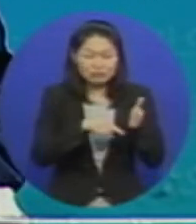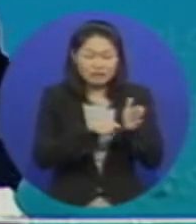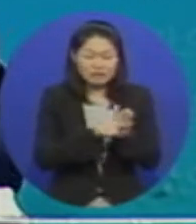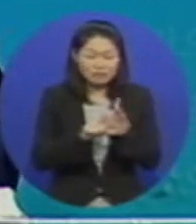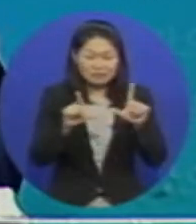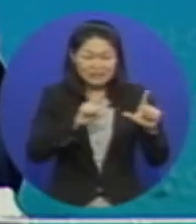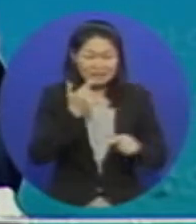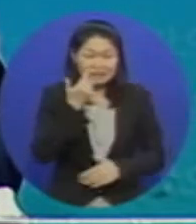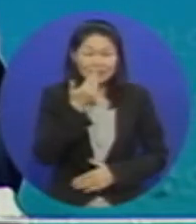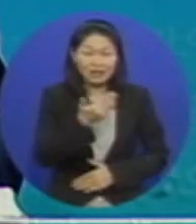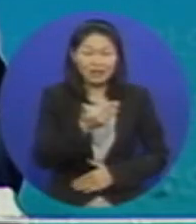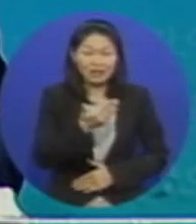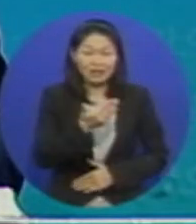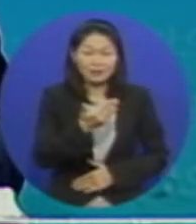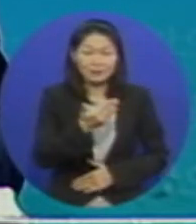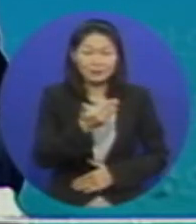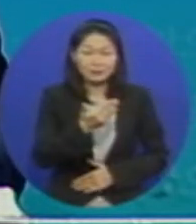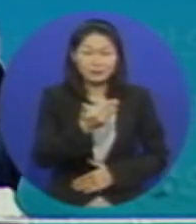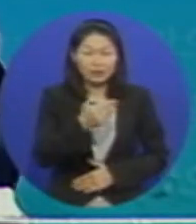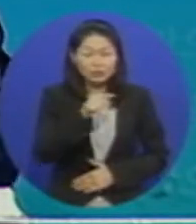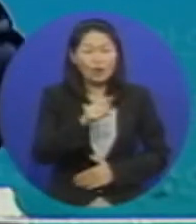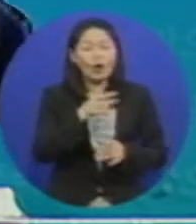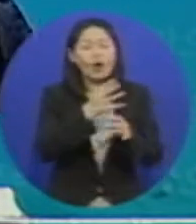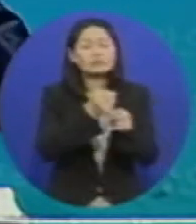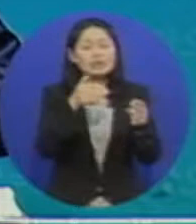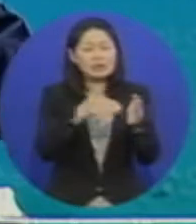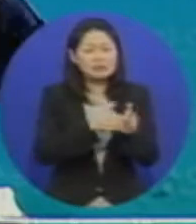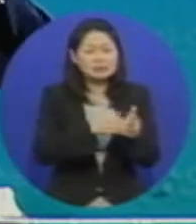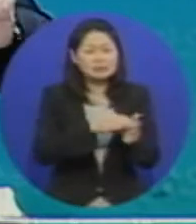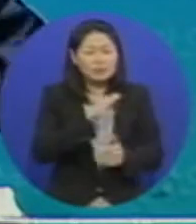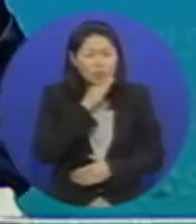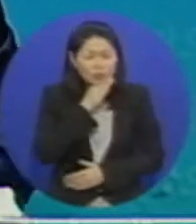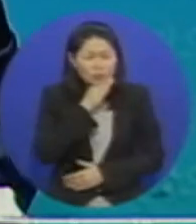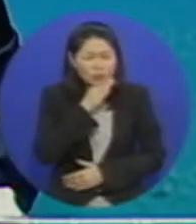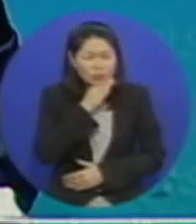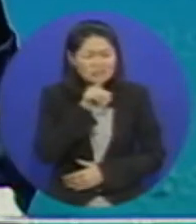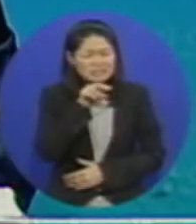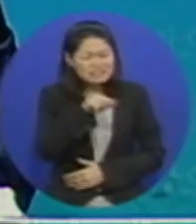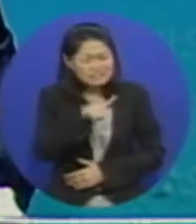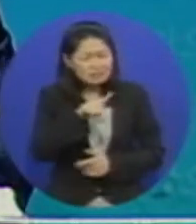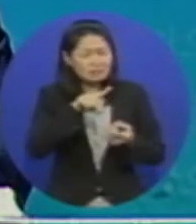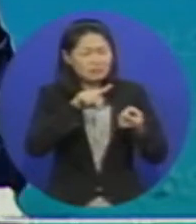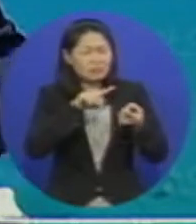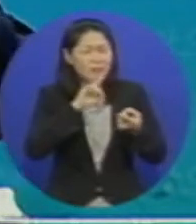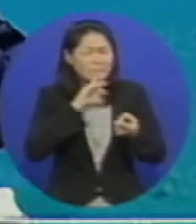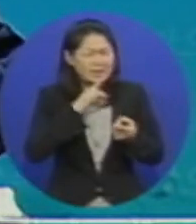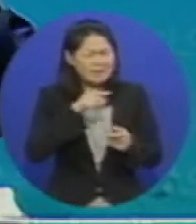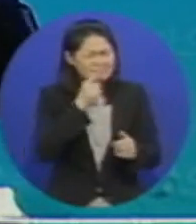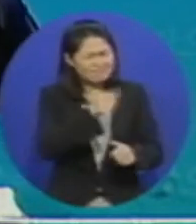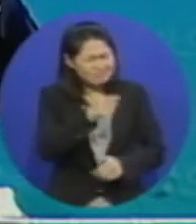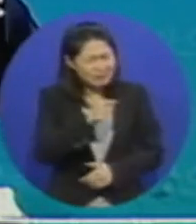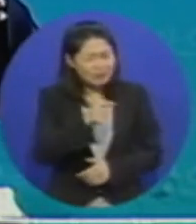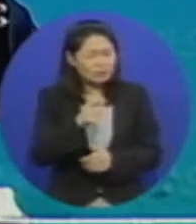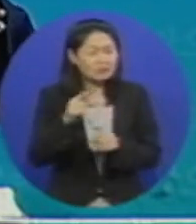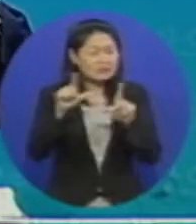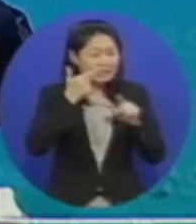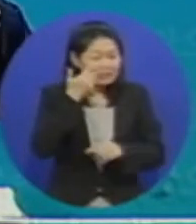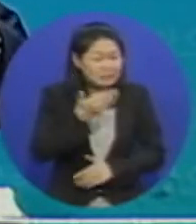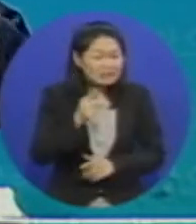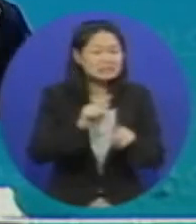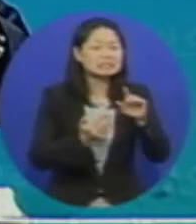살겠느냐 너 언제까지 옳고 그런 것만 따지고 살겠냐 그 이상일